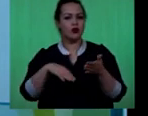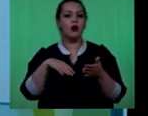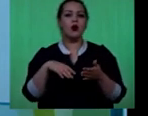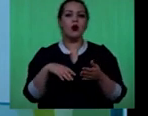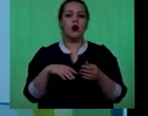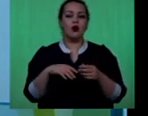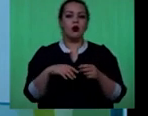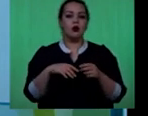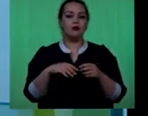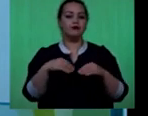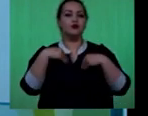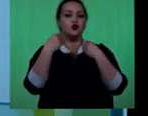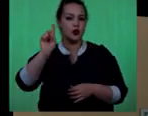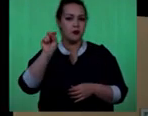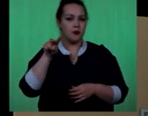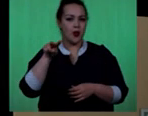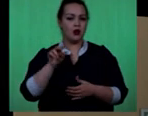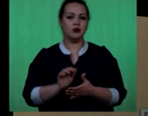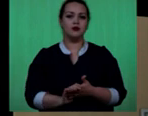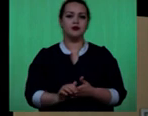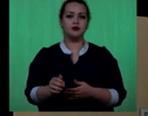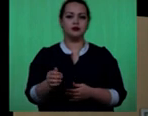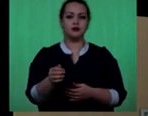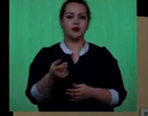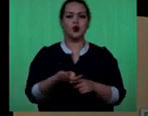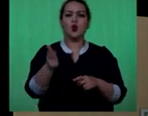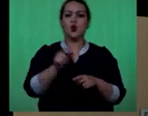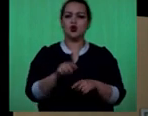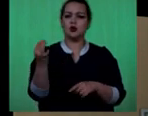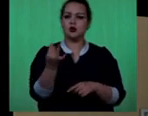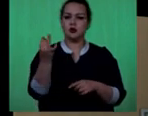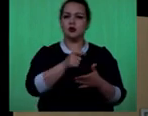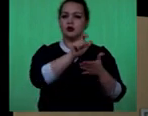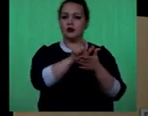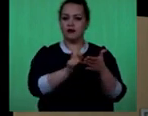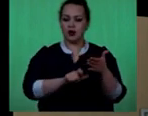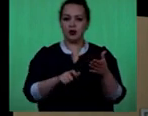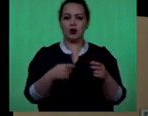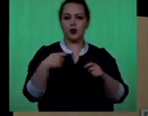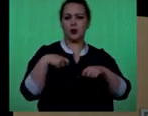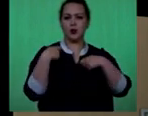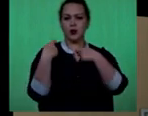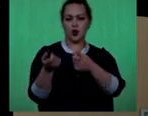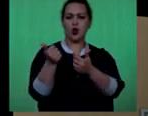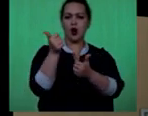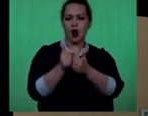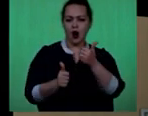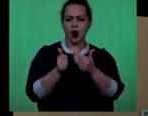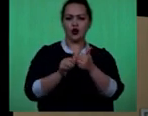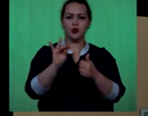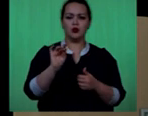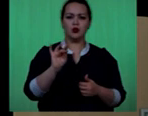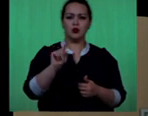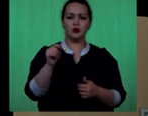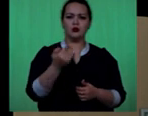потому что это очень интересно и стихотворение которое передает каждому из нас огромную